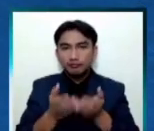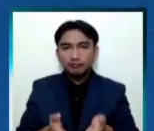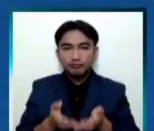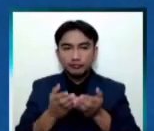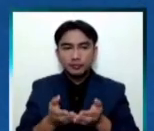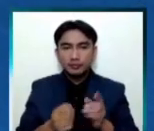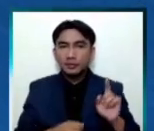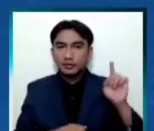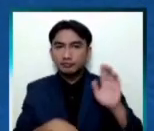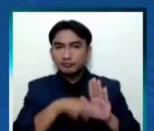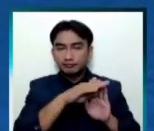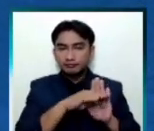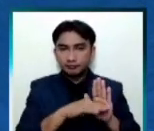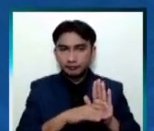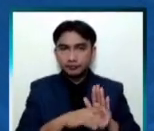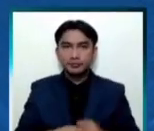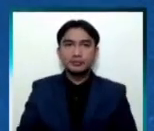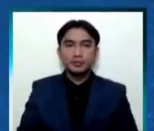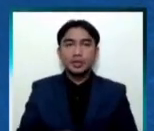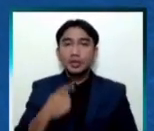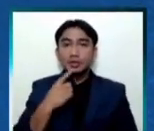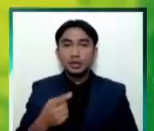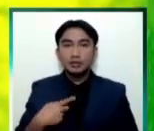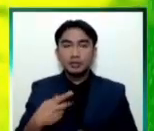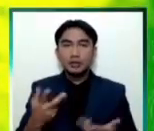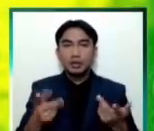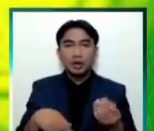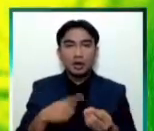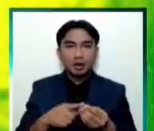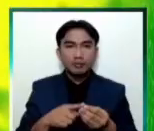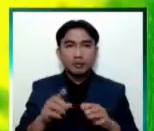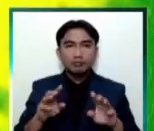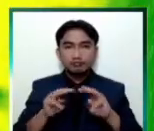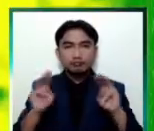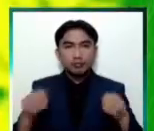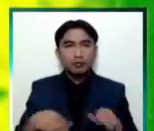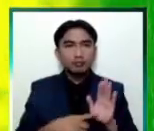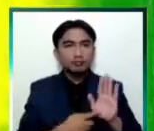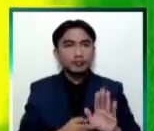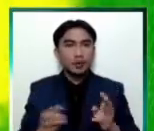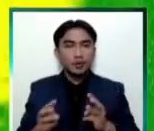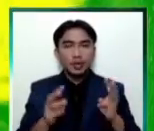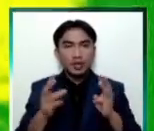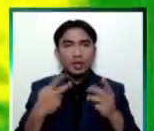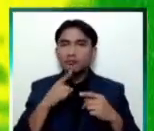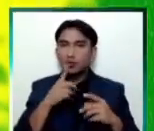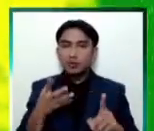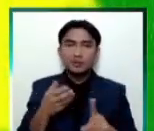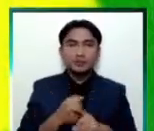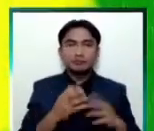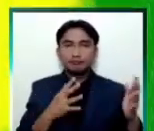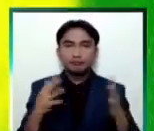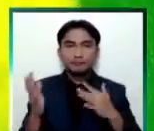at Ilocos Norte. Base sa wind intensity map ng Metro Weather, malakas na hangin ang nagbabadyang